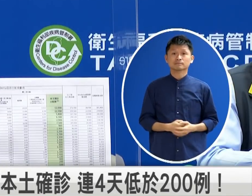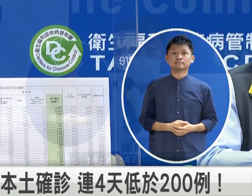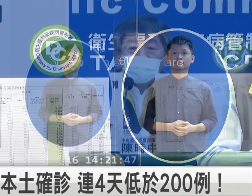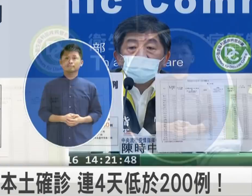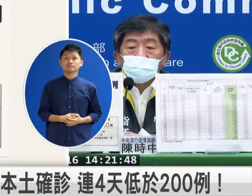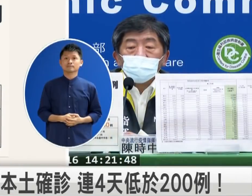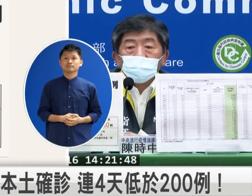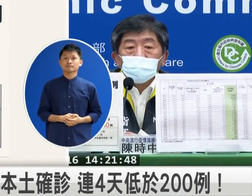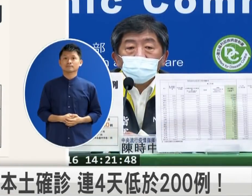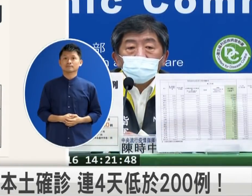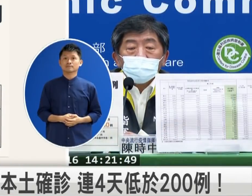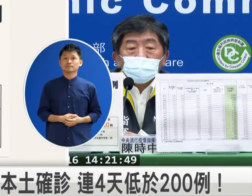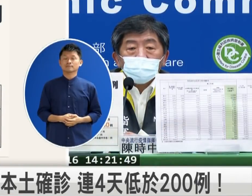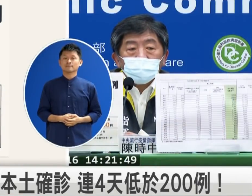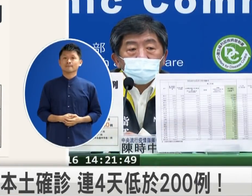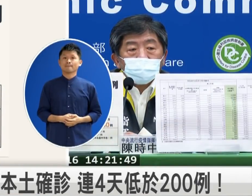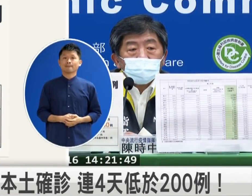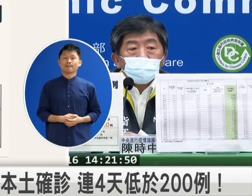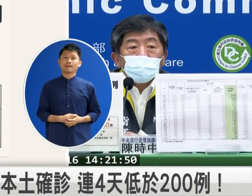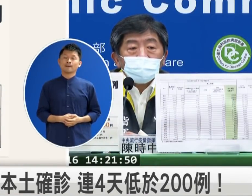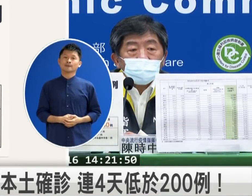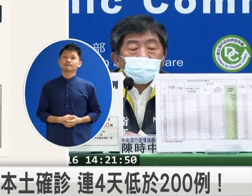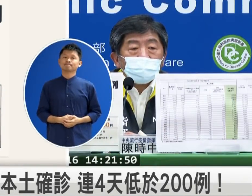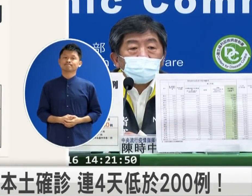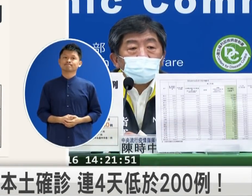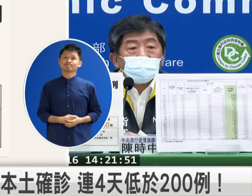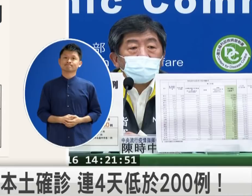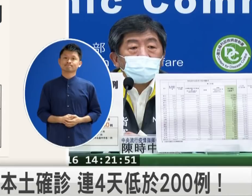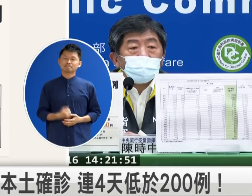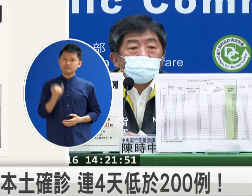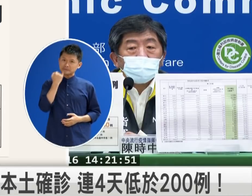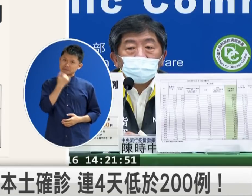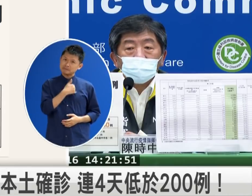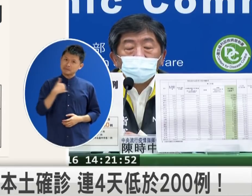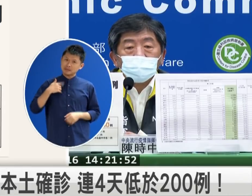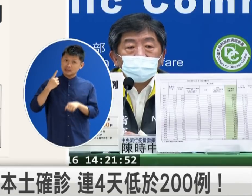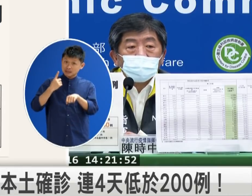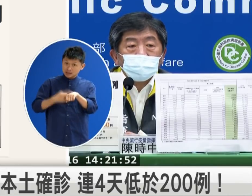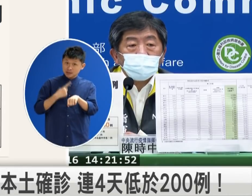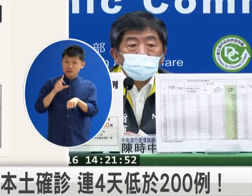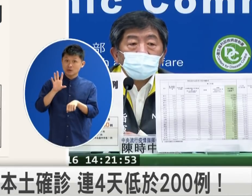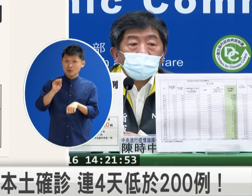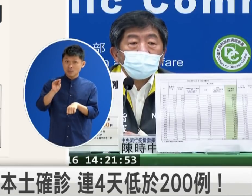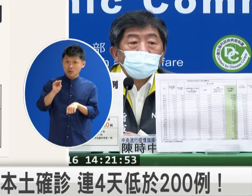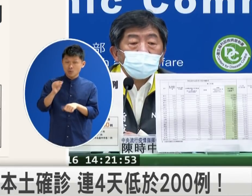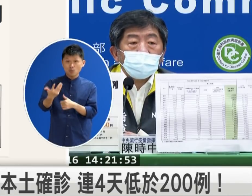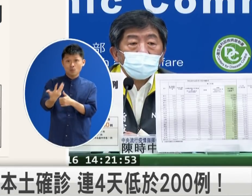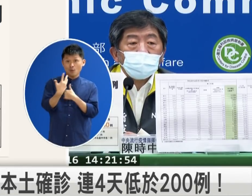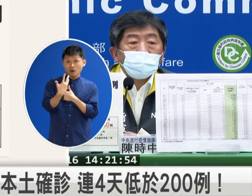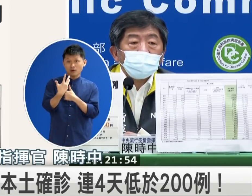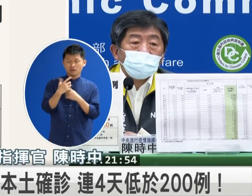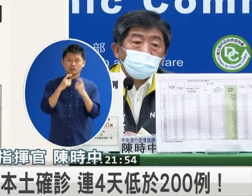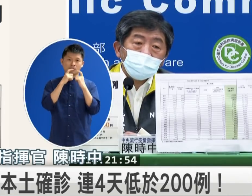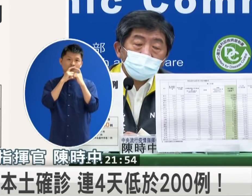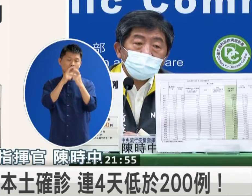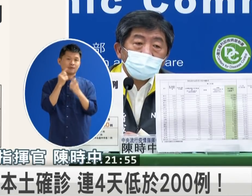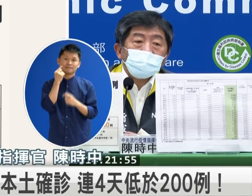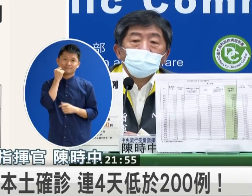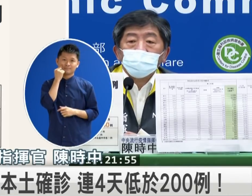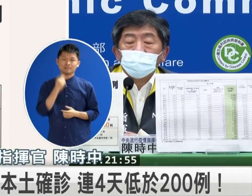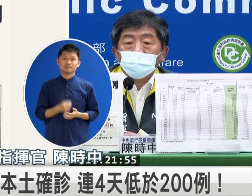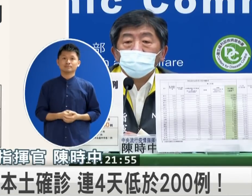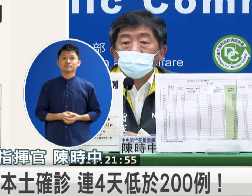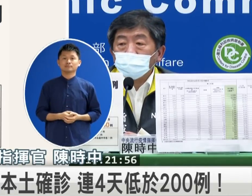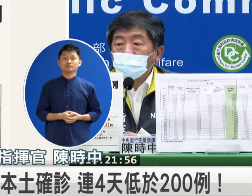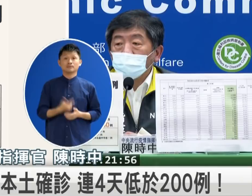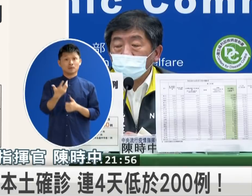当然这个部分哈，用有没有可能性这句话来问让我们很难回答了哈。你要问有没有